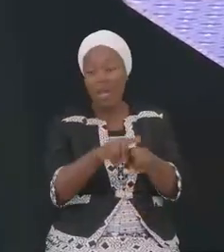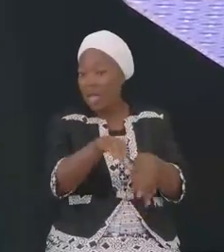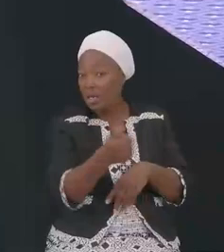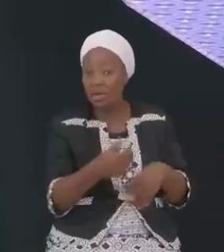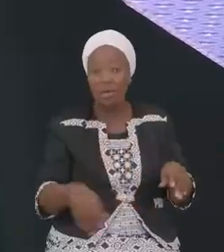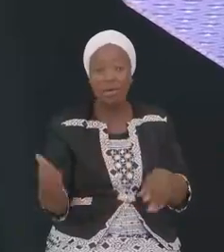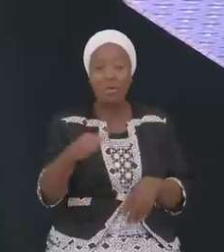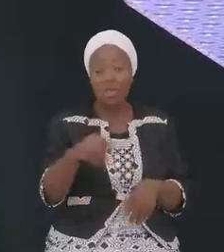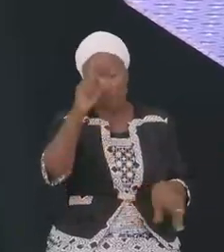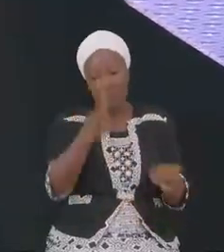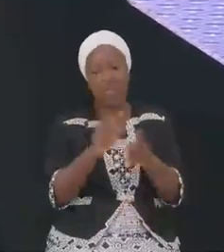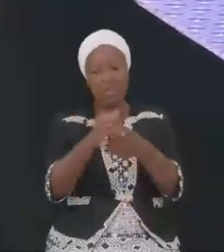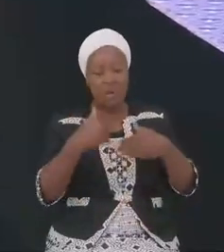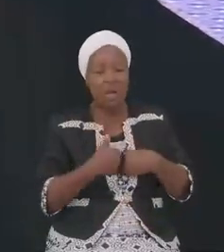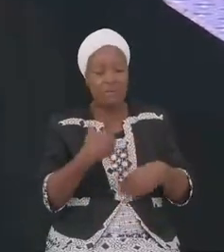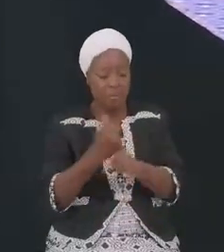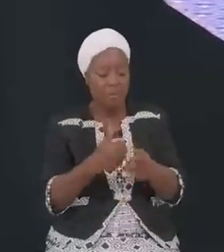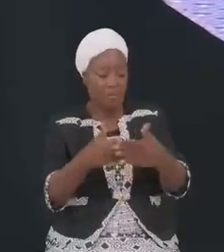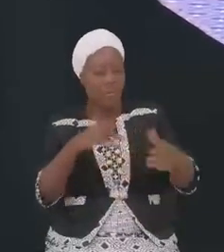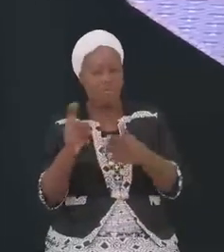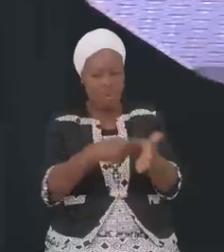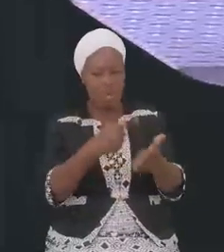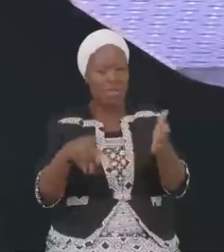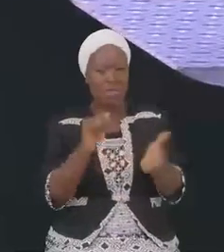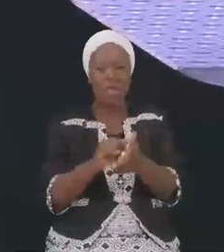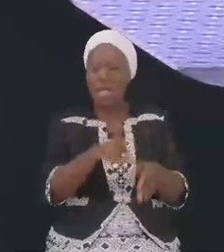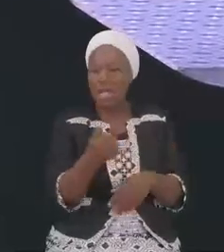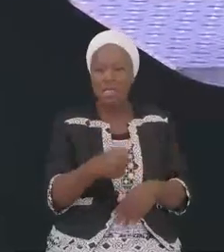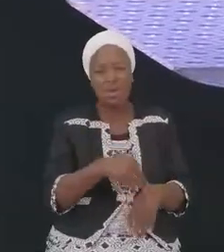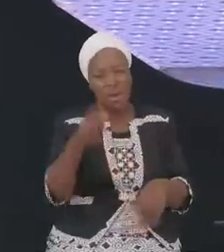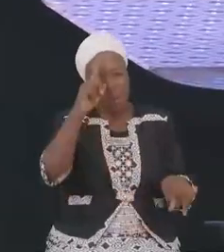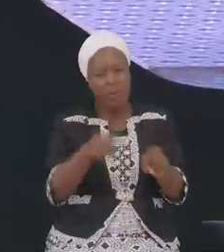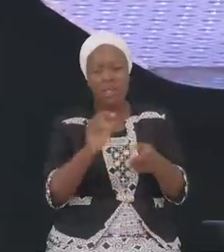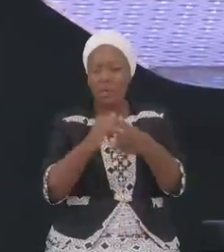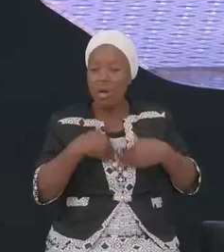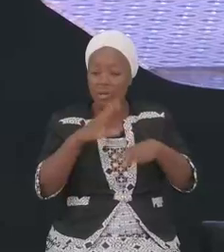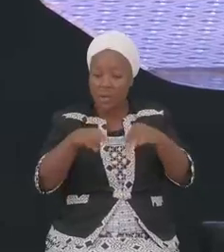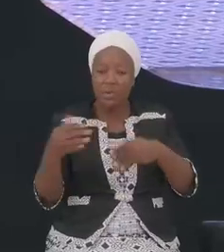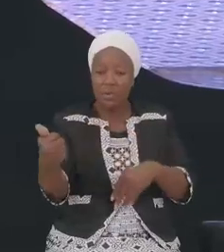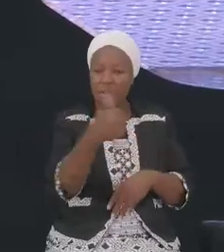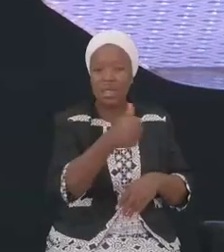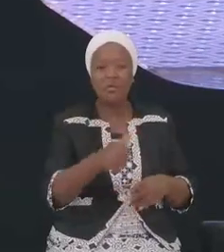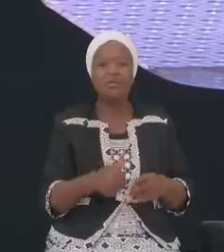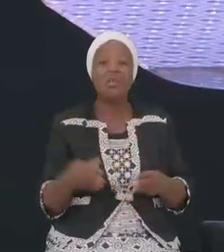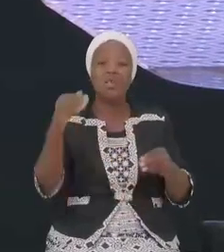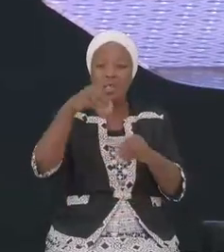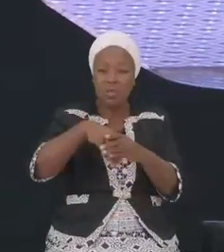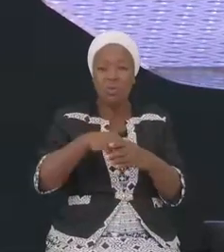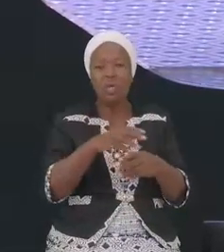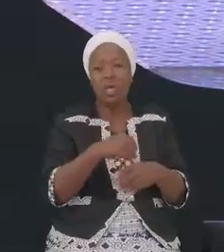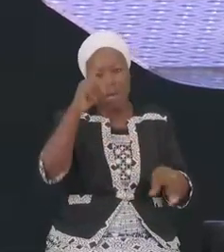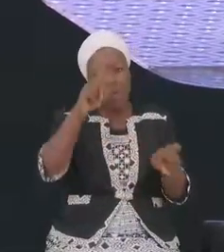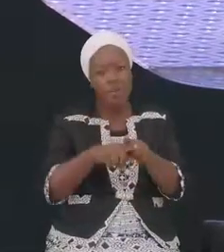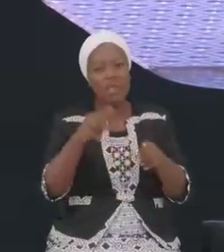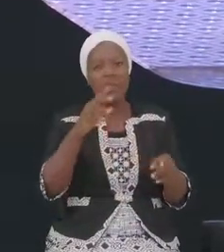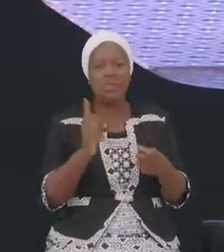que vous avez faite auparavant, vous annulez cela. Toute alliance à laquelle vous vous êtes donné, l'alliance avec le